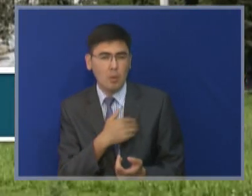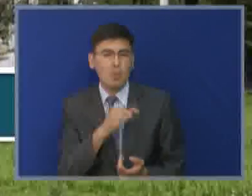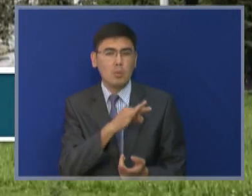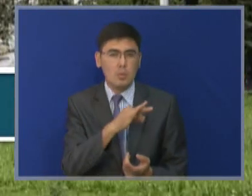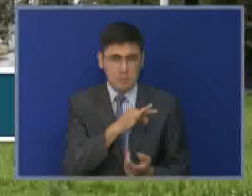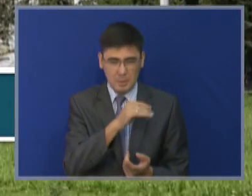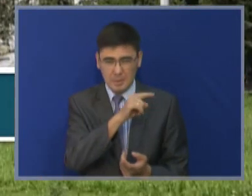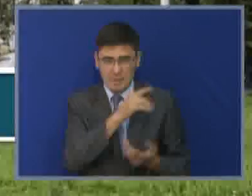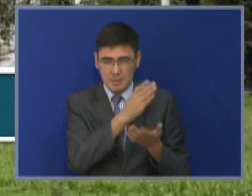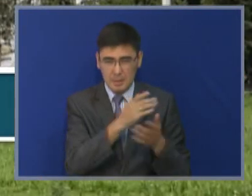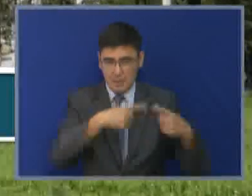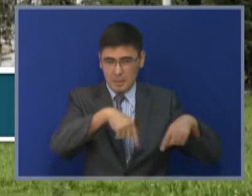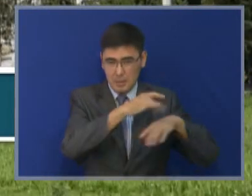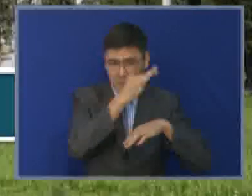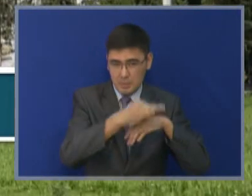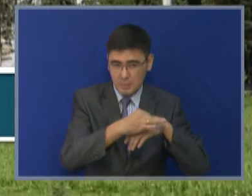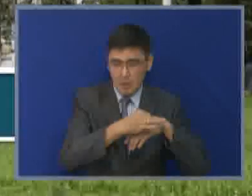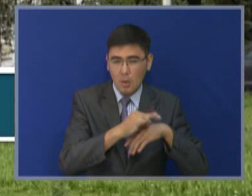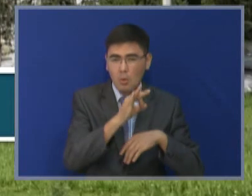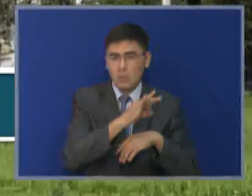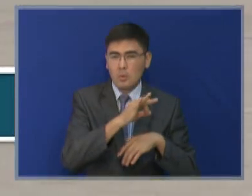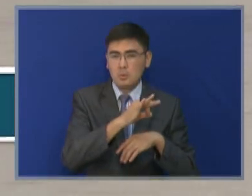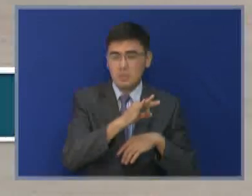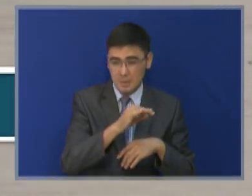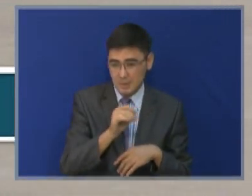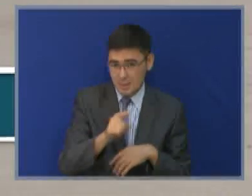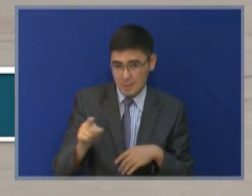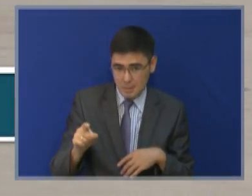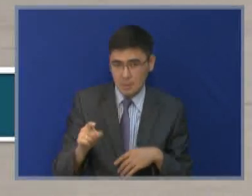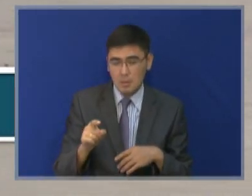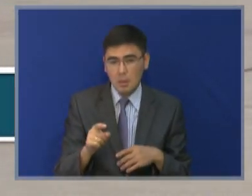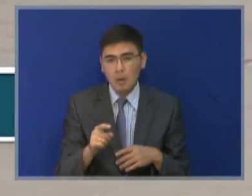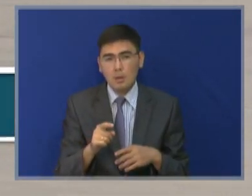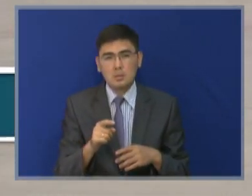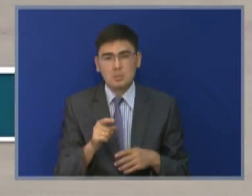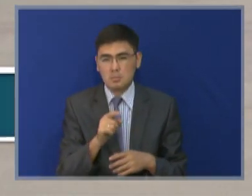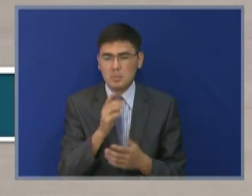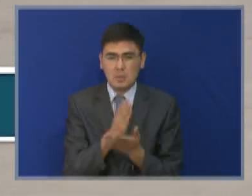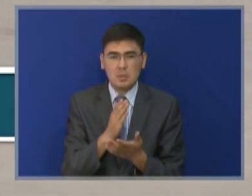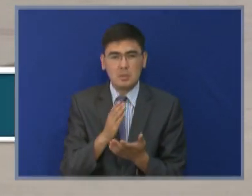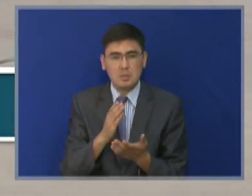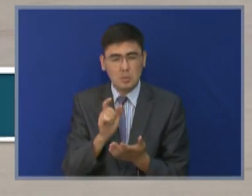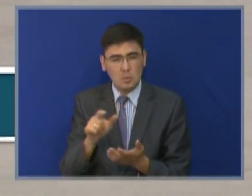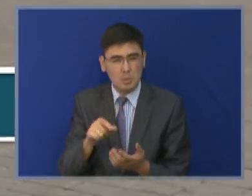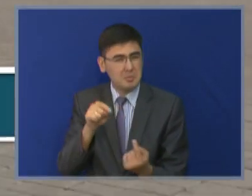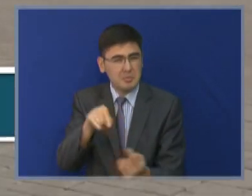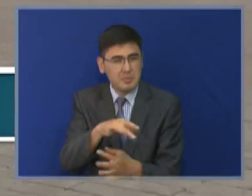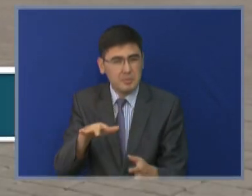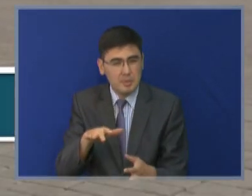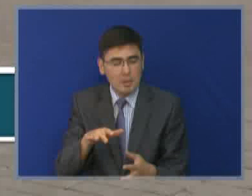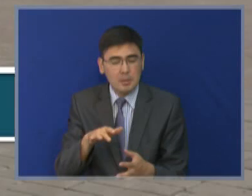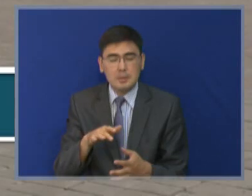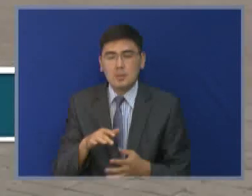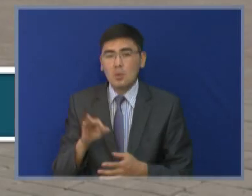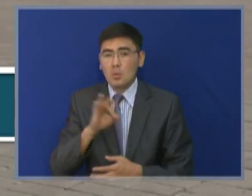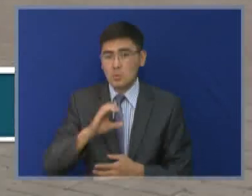жүйесі мекемелеріндегі мемлекеттік қамсыздандырудағы адамдар төлемге үміткер бола алмайды. Естеріңізге сала кетсек, әлеуметтік